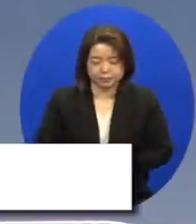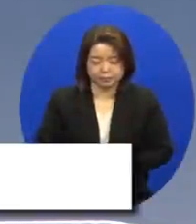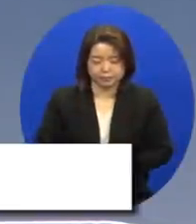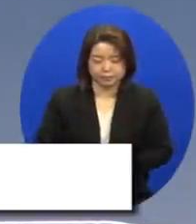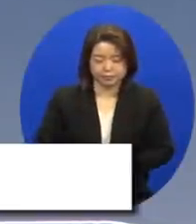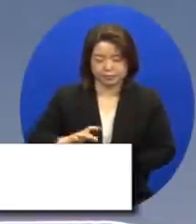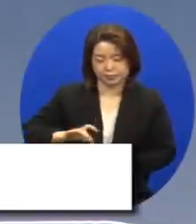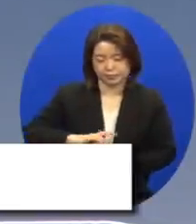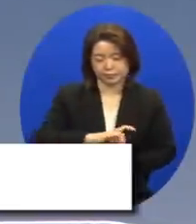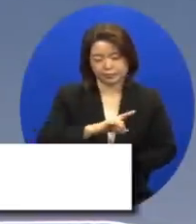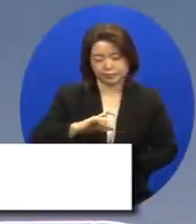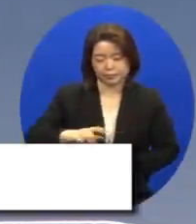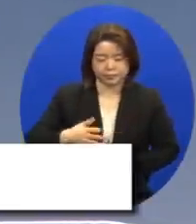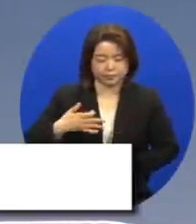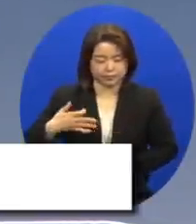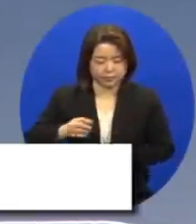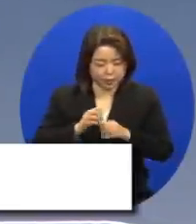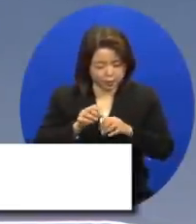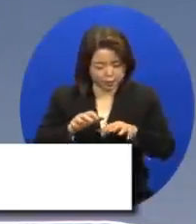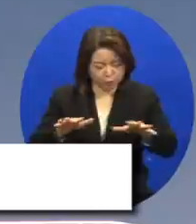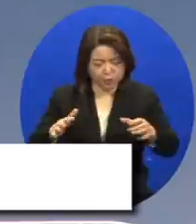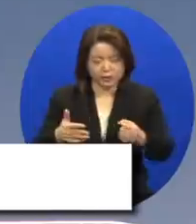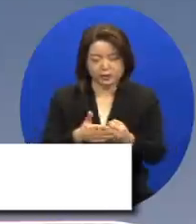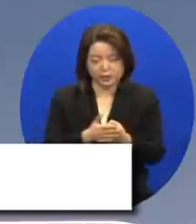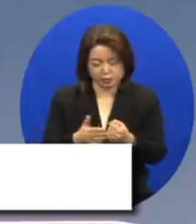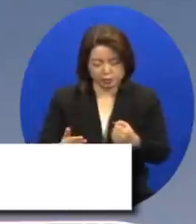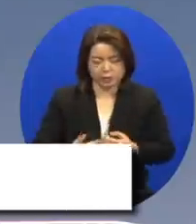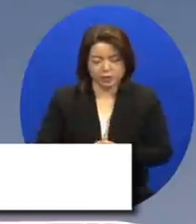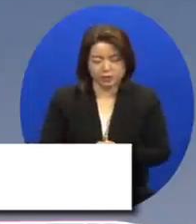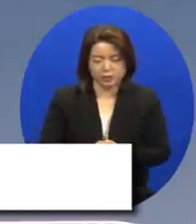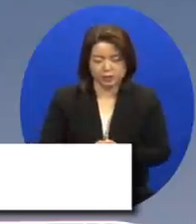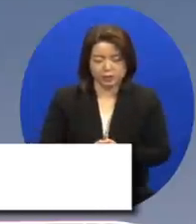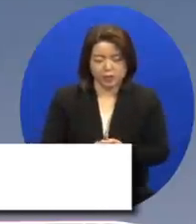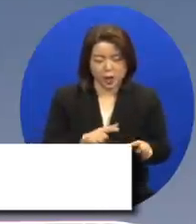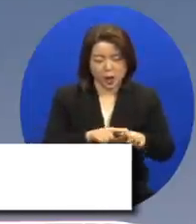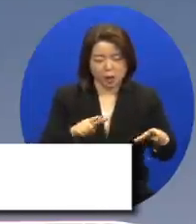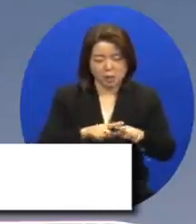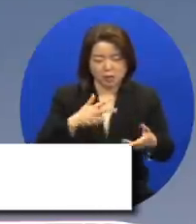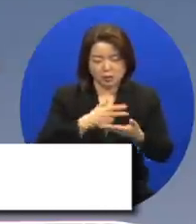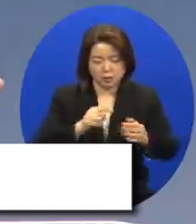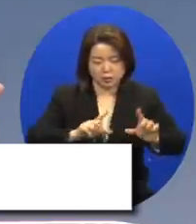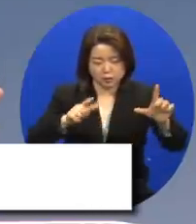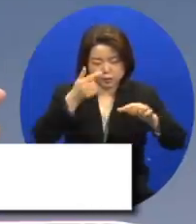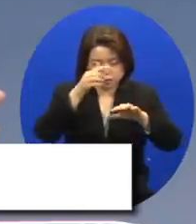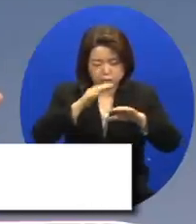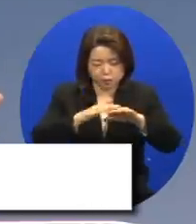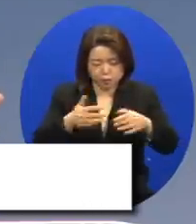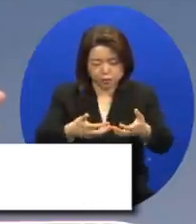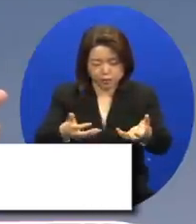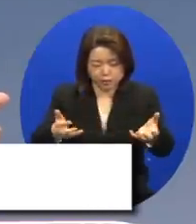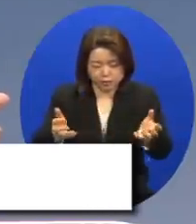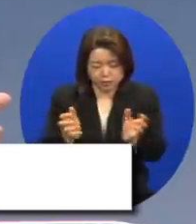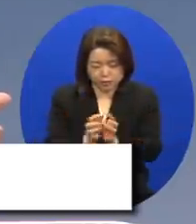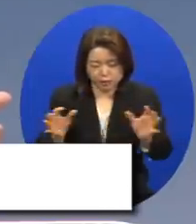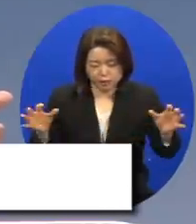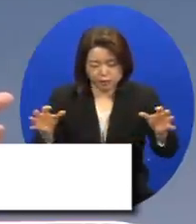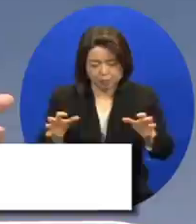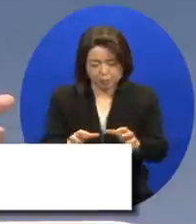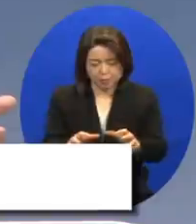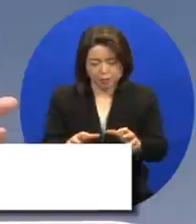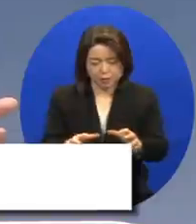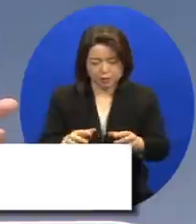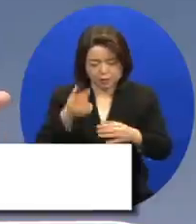그러나 일고 확산 일로 인해서 평소 주일 처럼 예배당에서 함께 모여 예배 하지